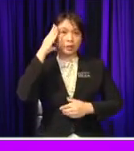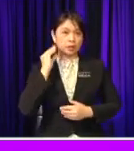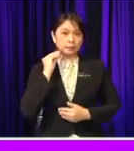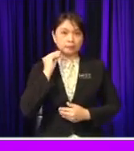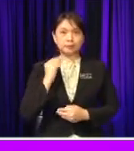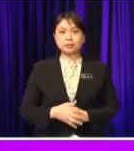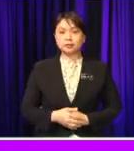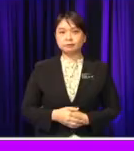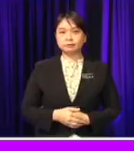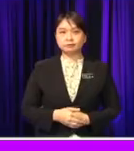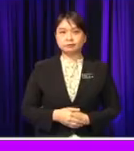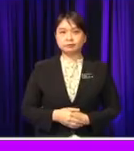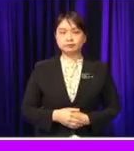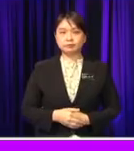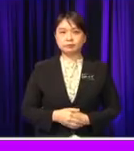Alhamdulillah